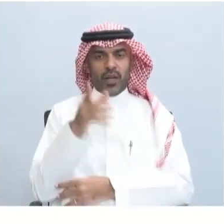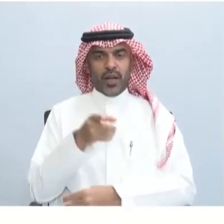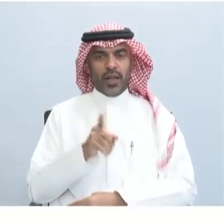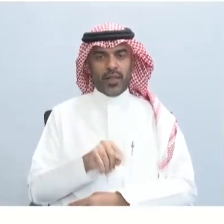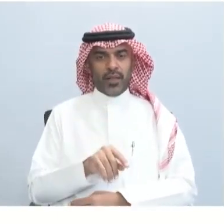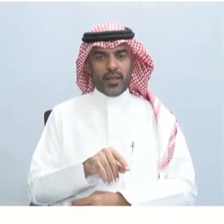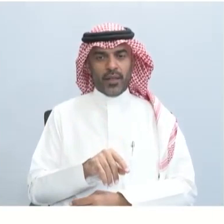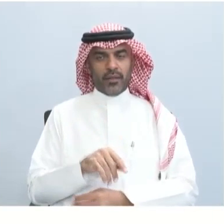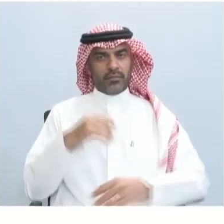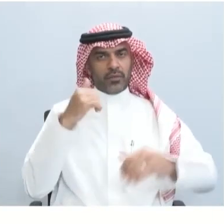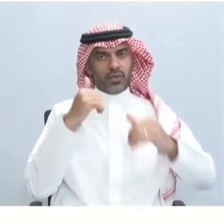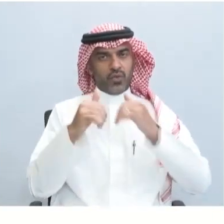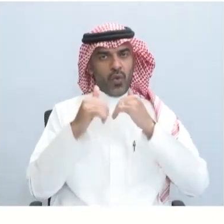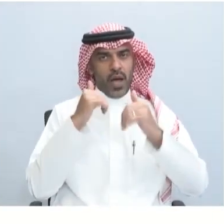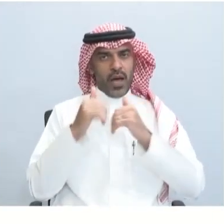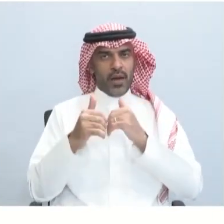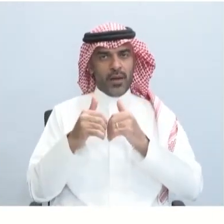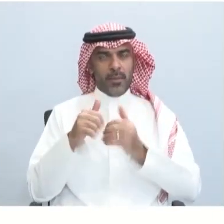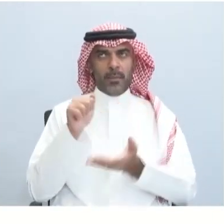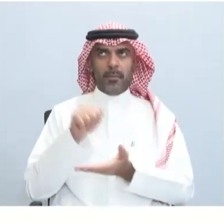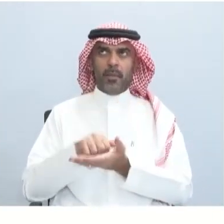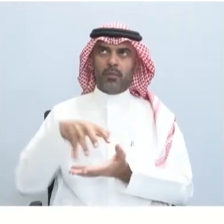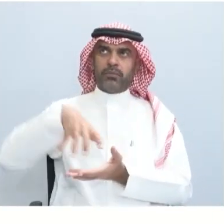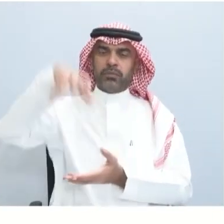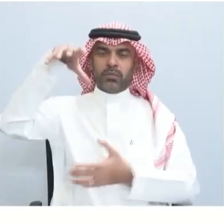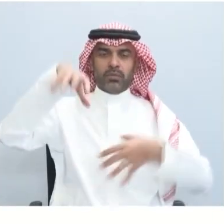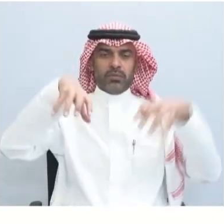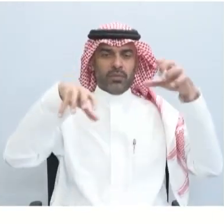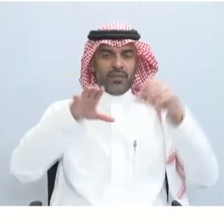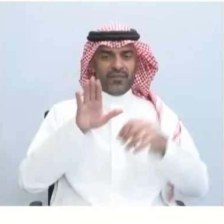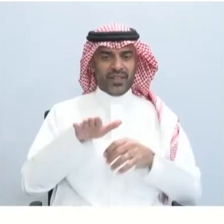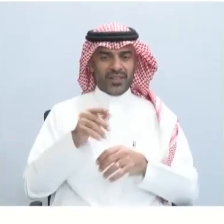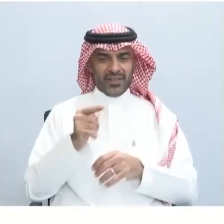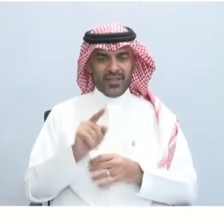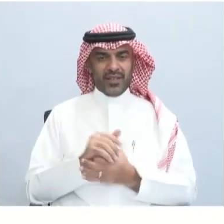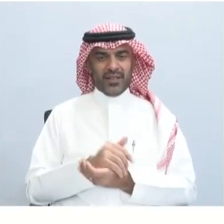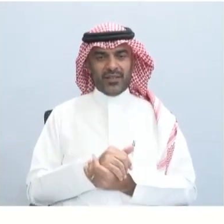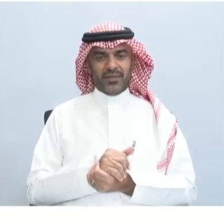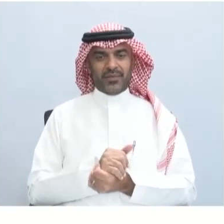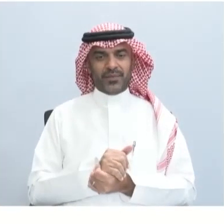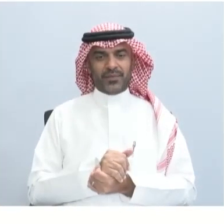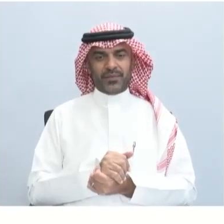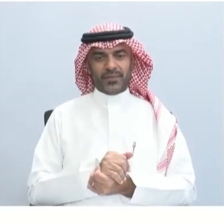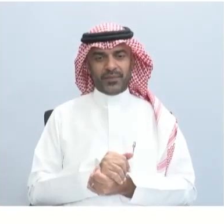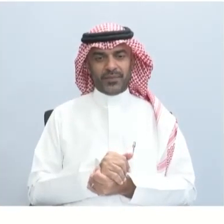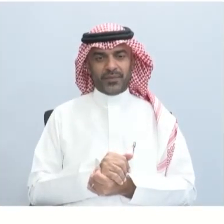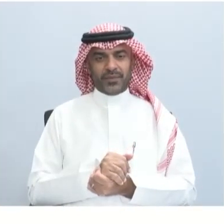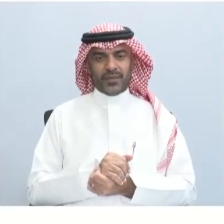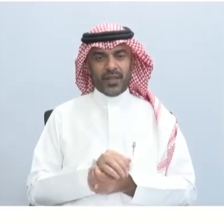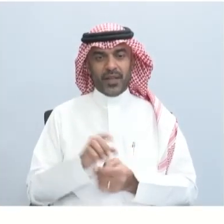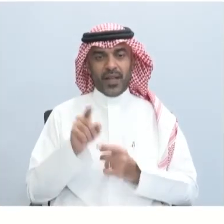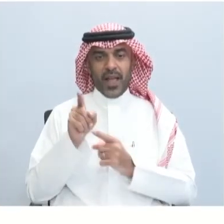شوارع اشياء غير حيه اذا هذه الصوره تمثل